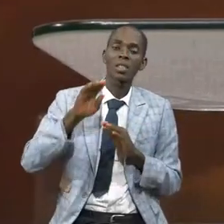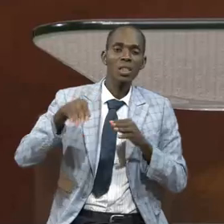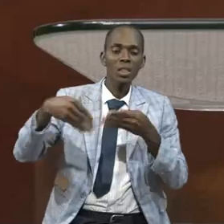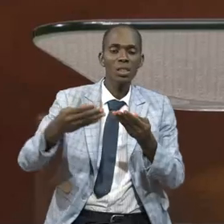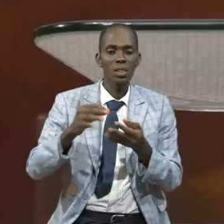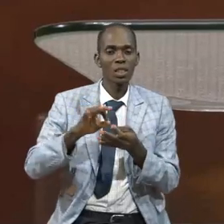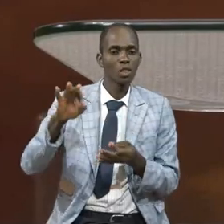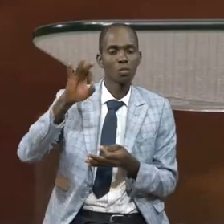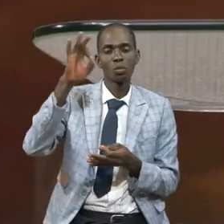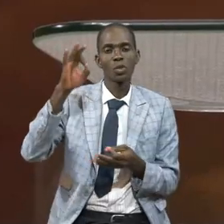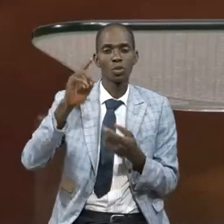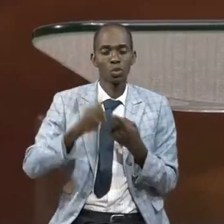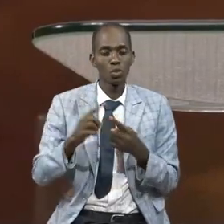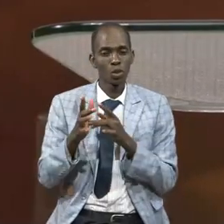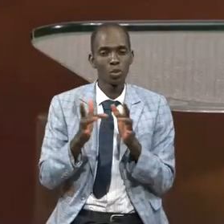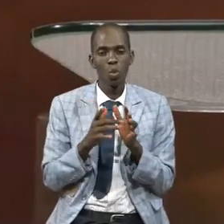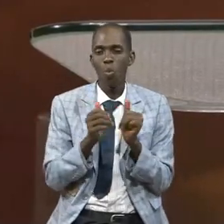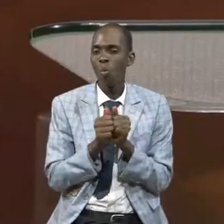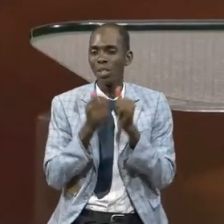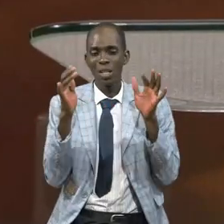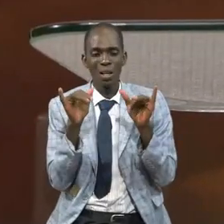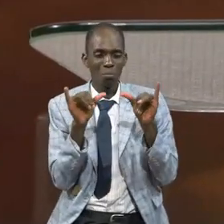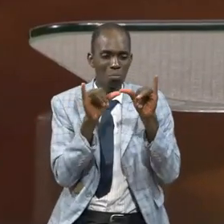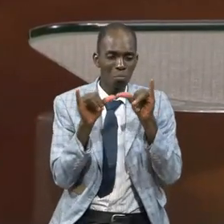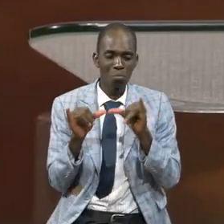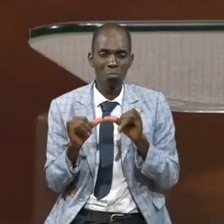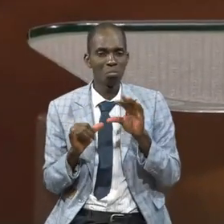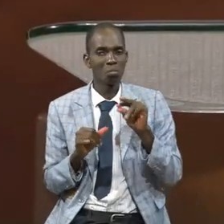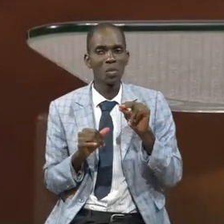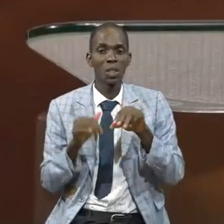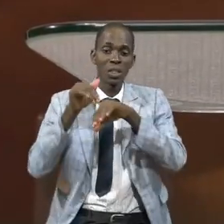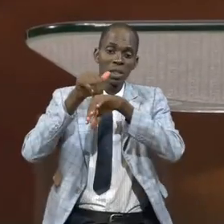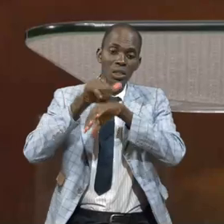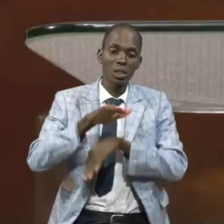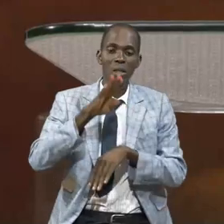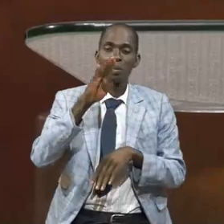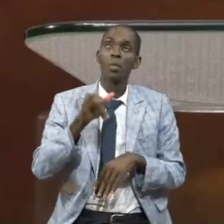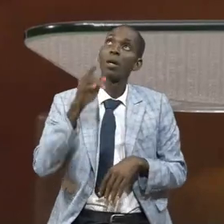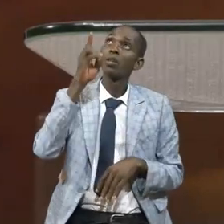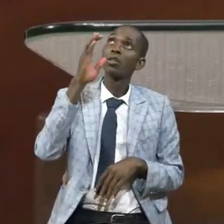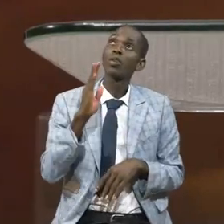Dieu lui a donné l'esprit sans mesure. Envoyé par Dieu,